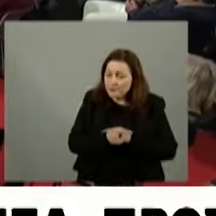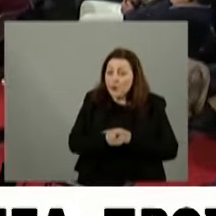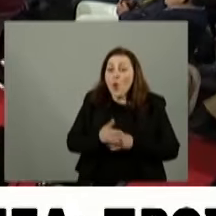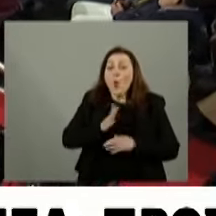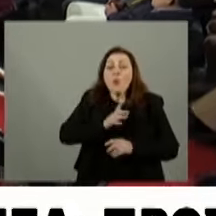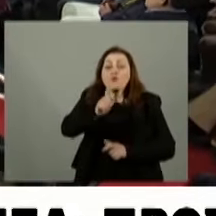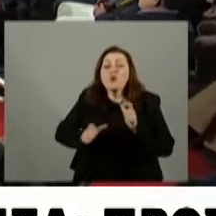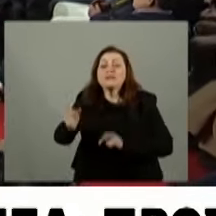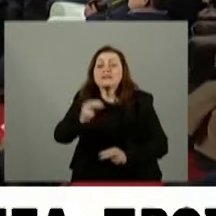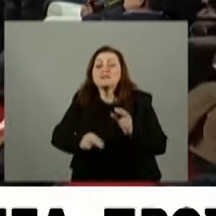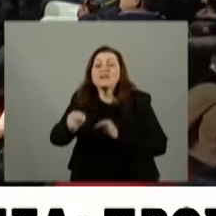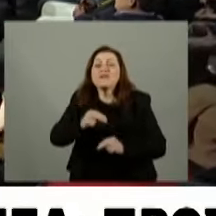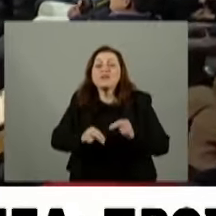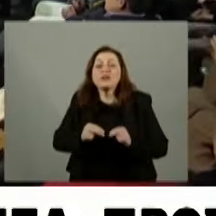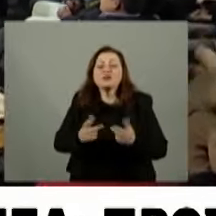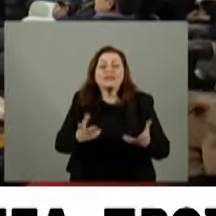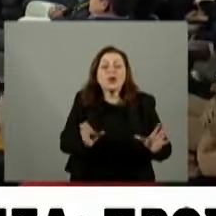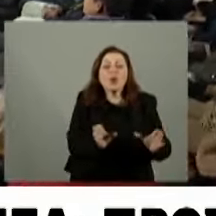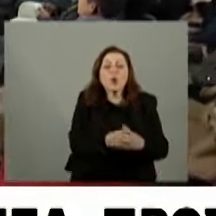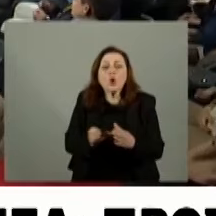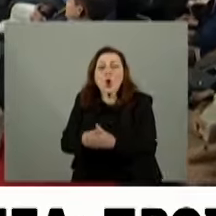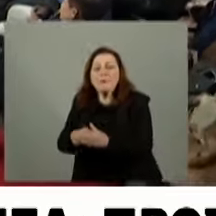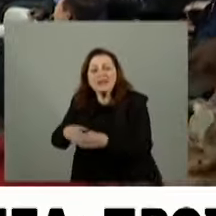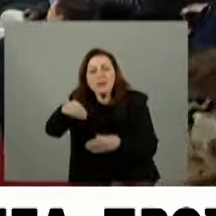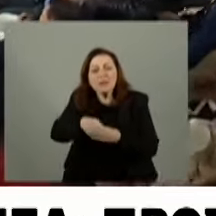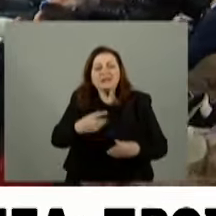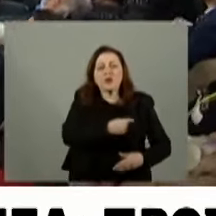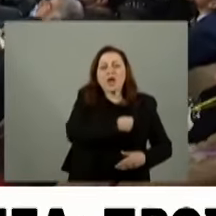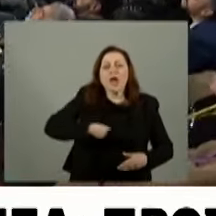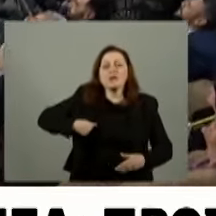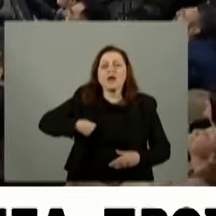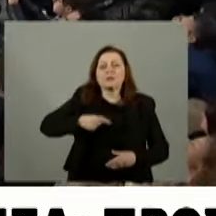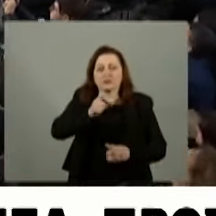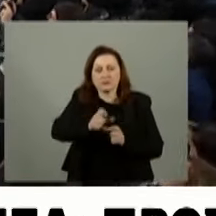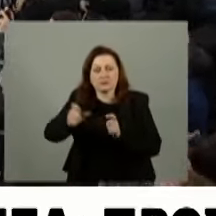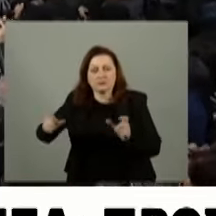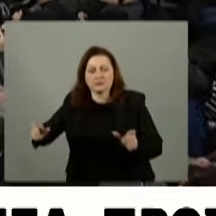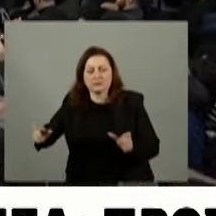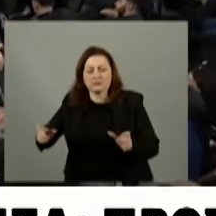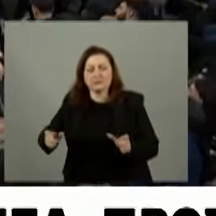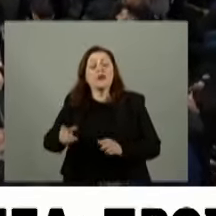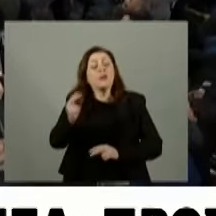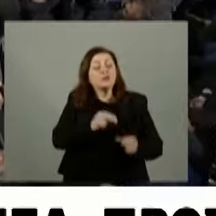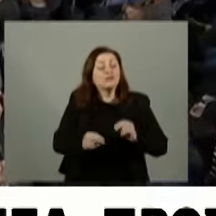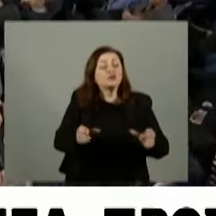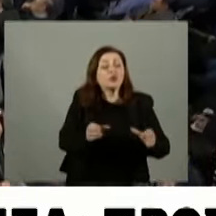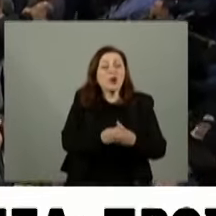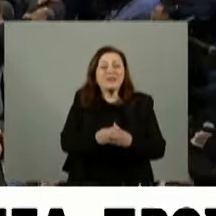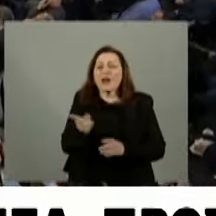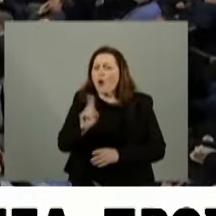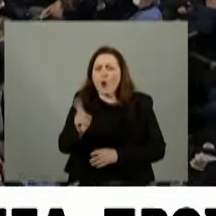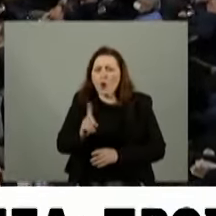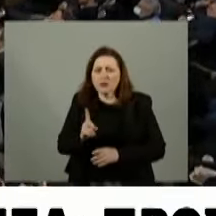Και μην ξεχνάμε ότι δεν βρίσκεται στο ελληνικό κοινοβούλιο, δεν έχει και καμία άλλη θεσμική ιδιότητα πέραν της κομματικής του